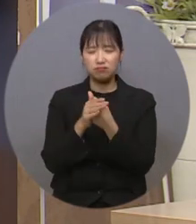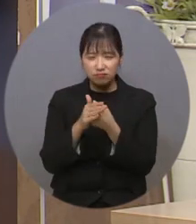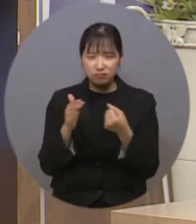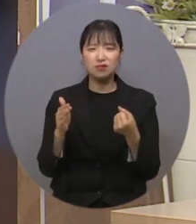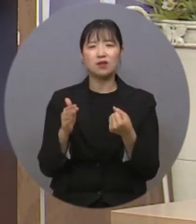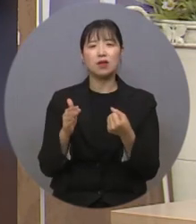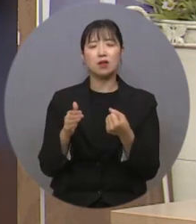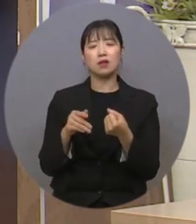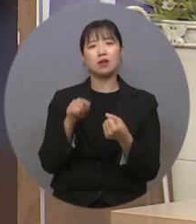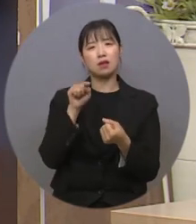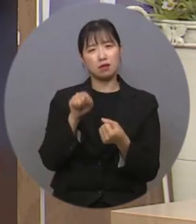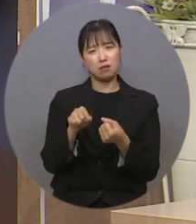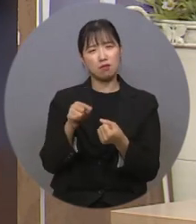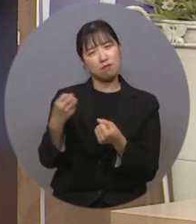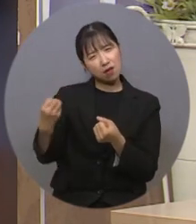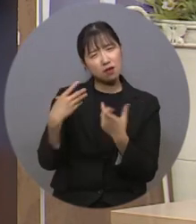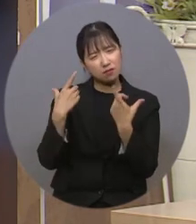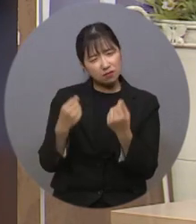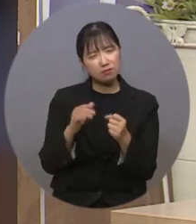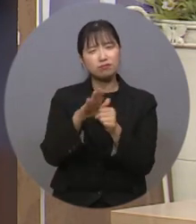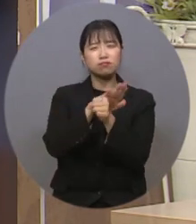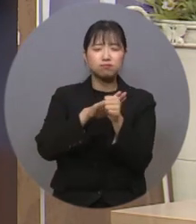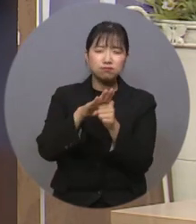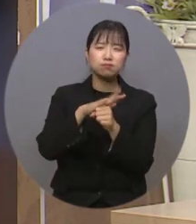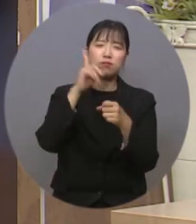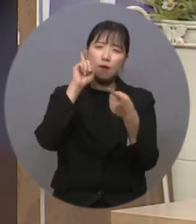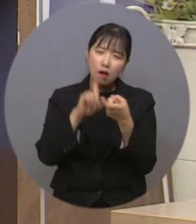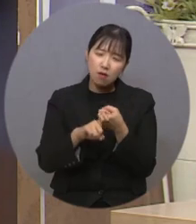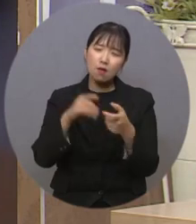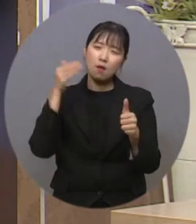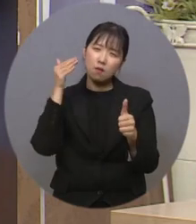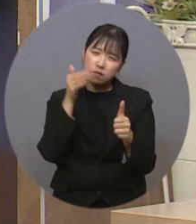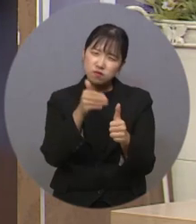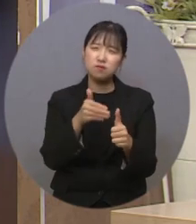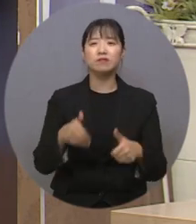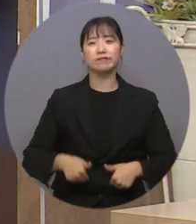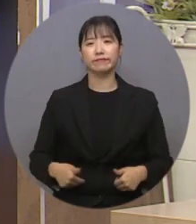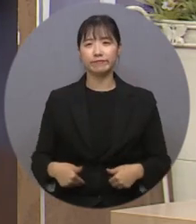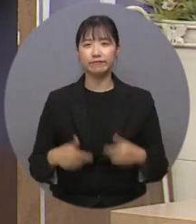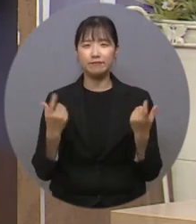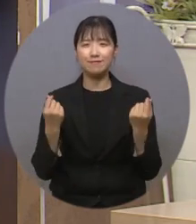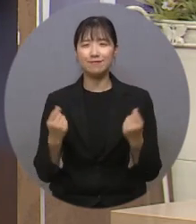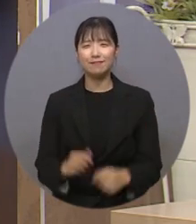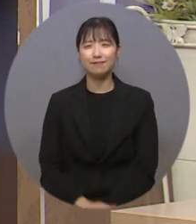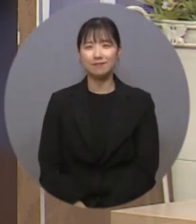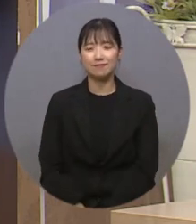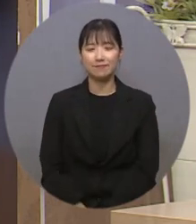때문에 말씀하신 것처럼 이런 사랑, 애정, 관심이 굉장히 필요할 것 같습니다.